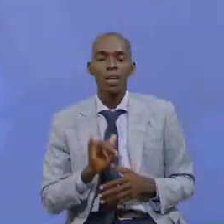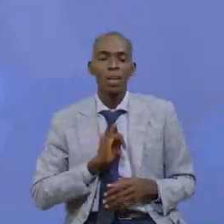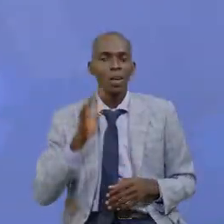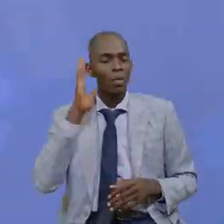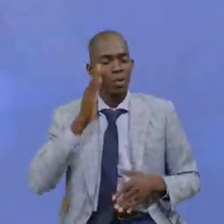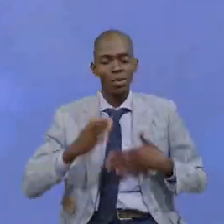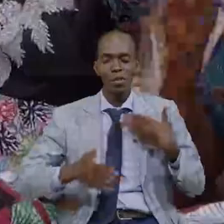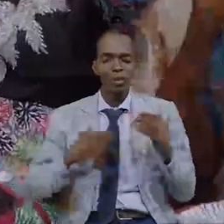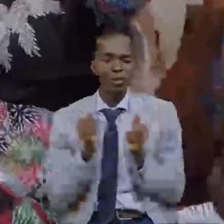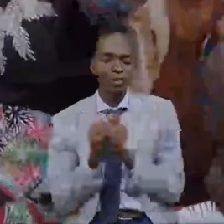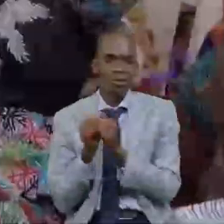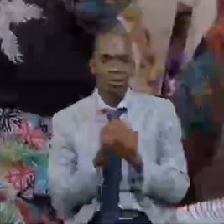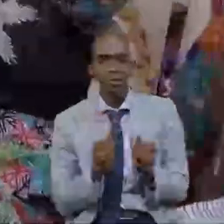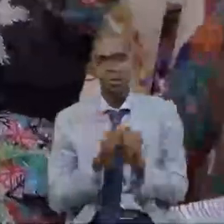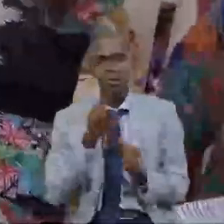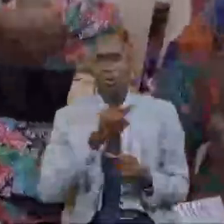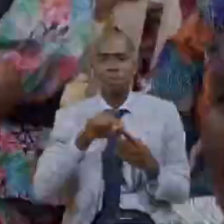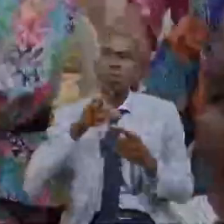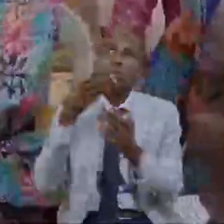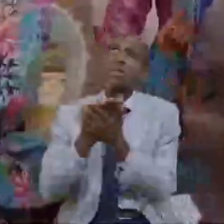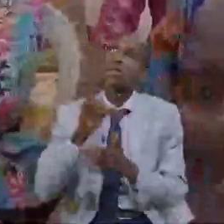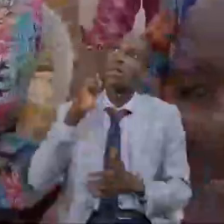je me réjouis avec toi quand nous serons là-bas.